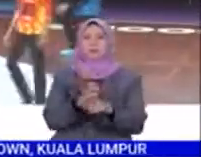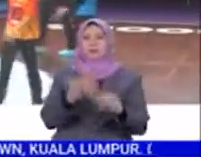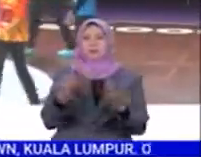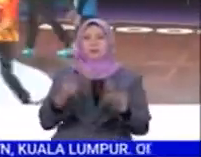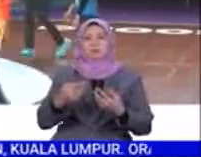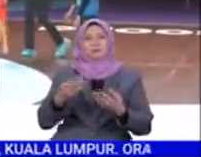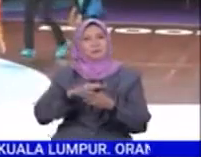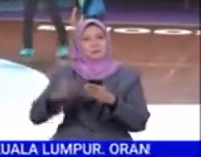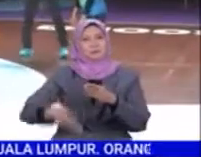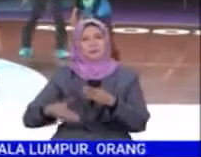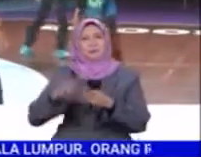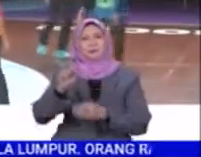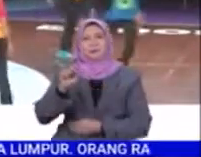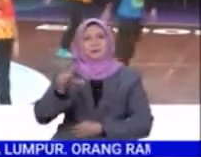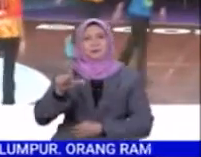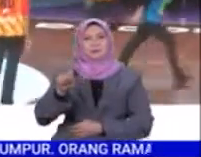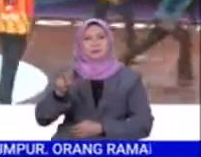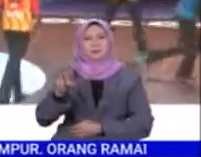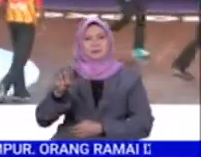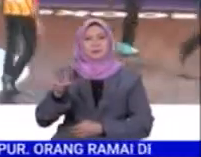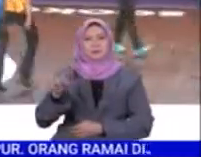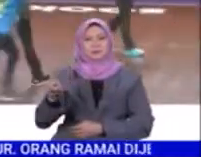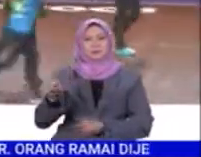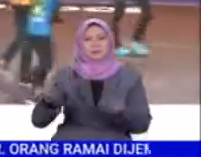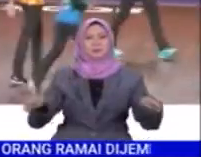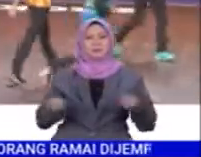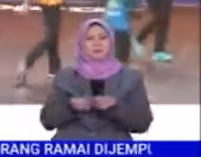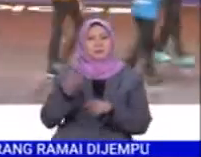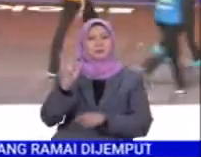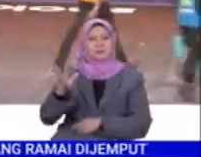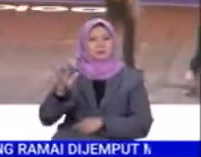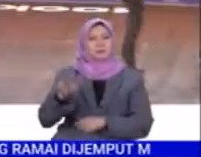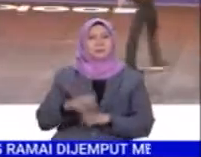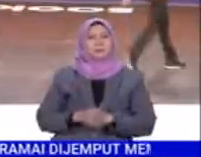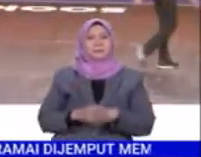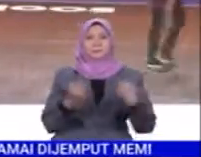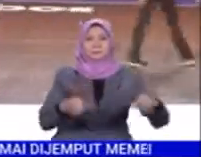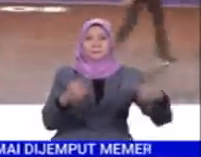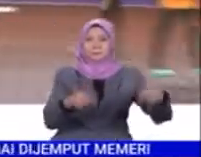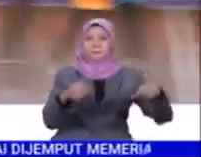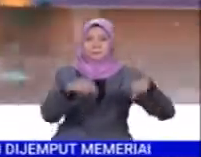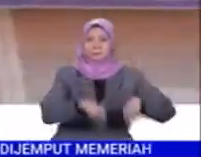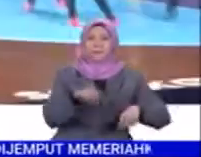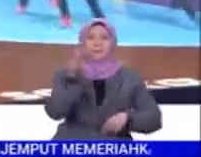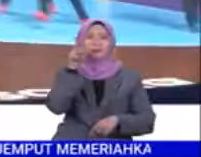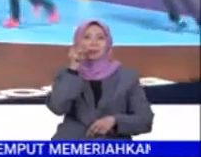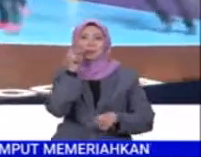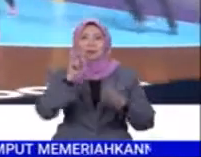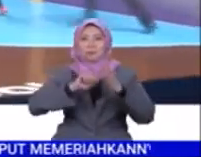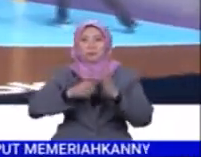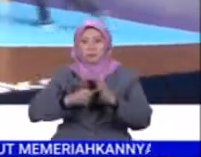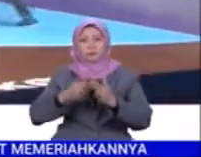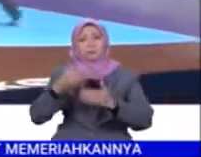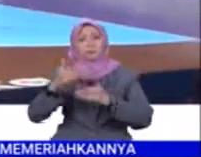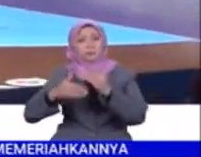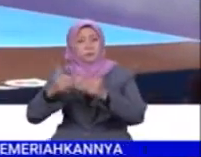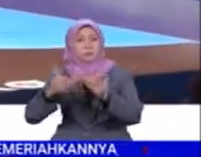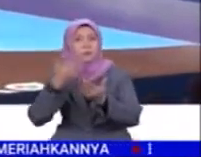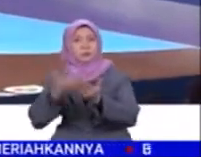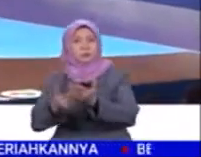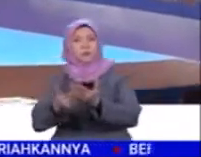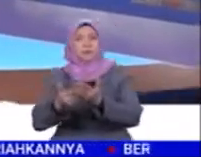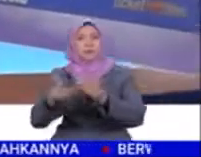menamatkan saingan NSL 2021 di tempat ketiga. Dalam perlawanan hari ini, Kedah dilihat bermula baik pada awal